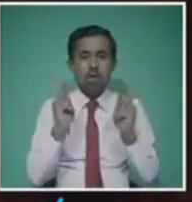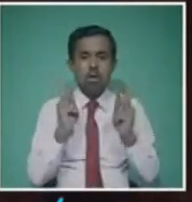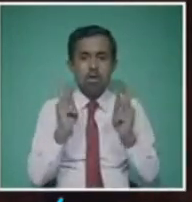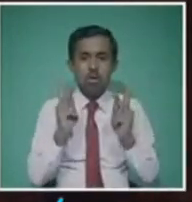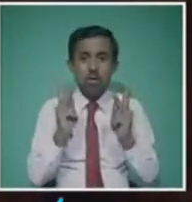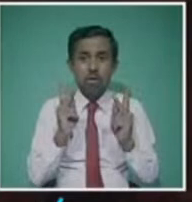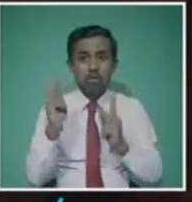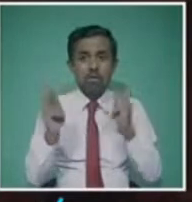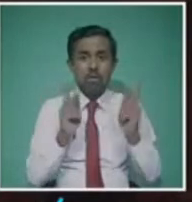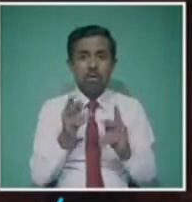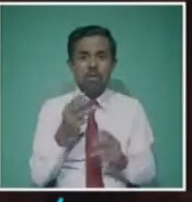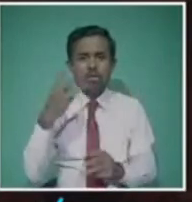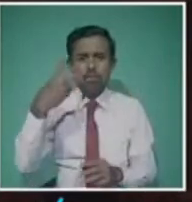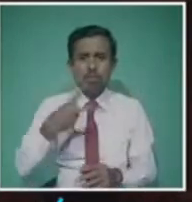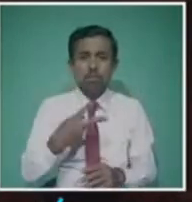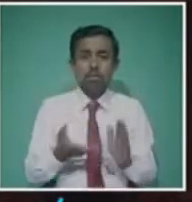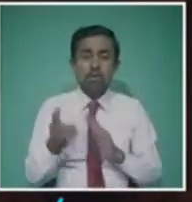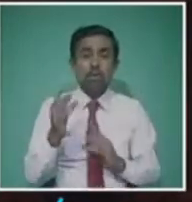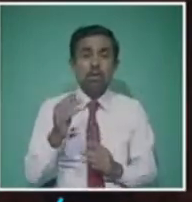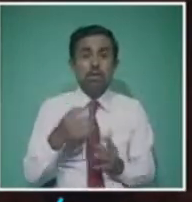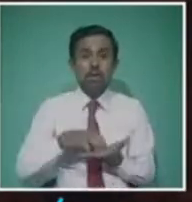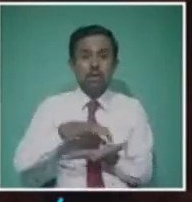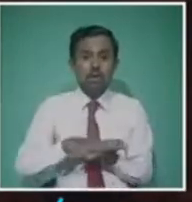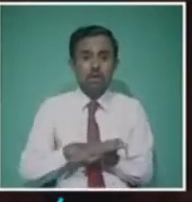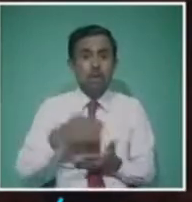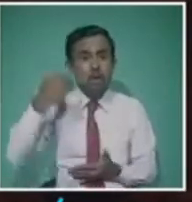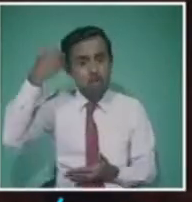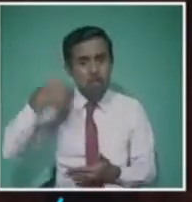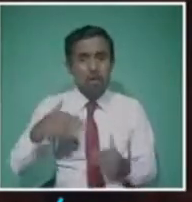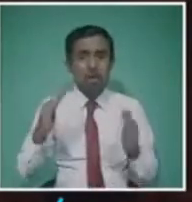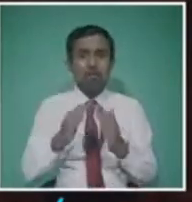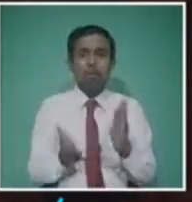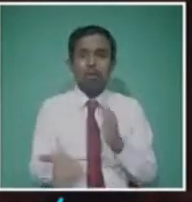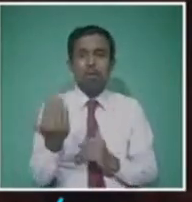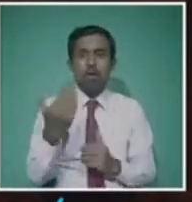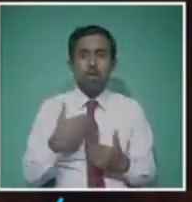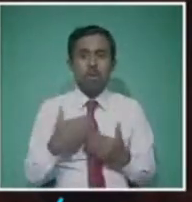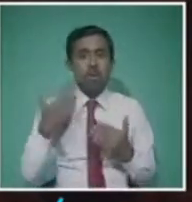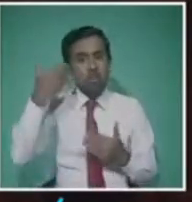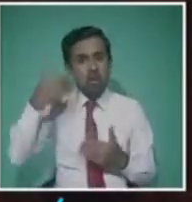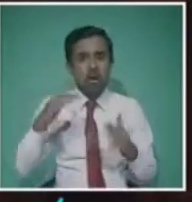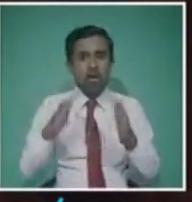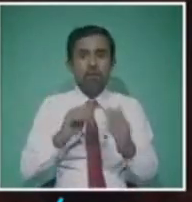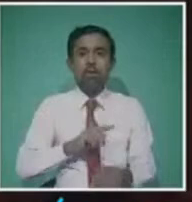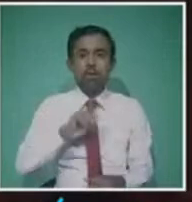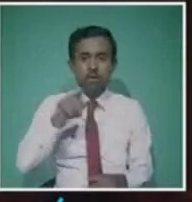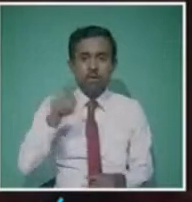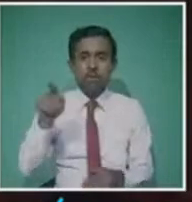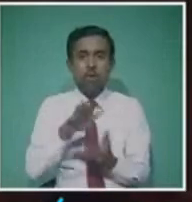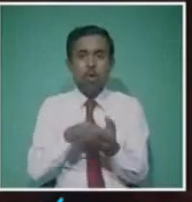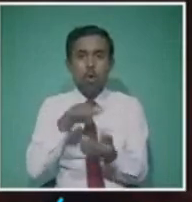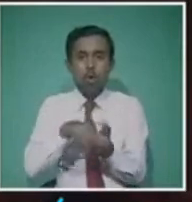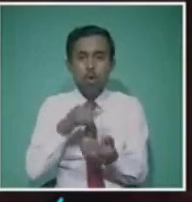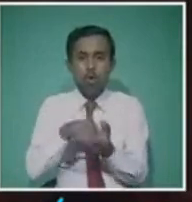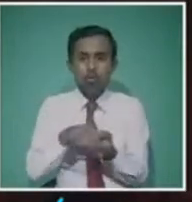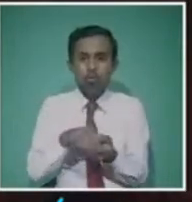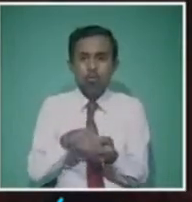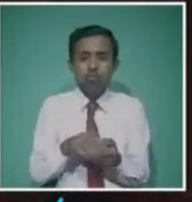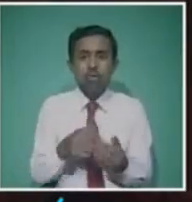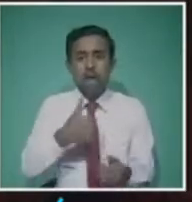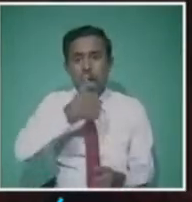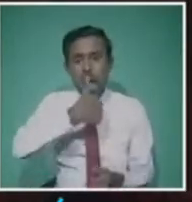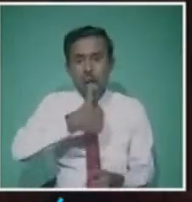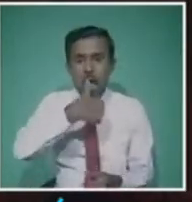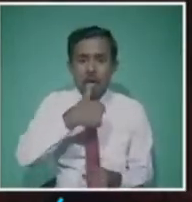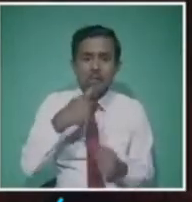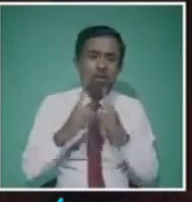ඒ සංචාරයන් තුනෙන් දෙකක්ම ගියේ නිල සංචාරයන් නෑ මලගෙවල් වල යන ගමන් අපිත් මලගෙවල් වල ගියාම ඕම්බි ගහන්න එහෙම නැත්නම් බුලත්තර කකා